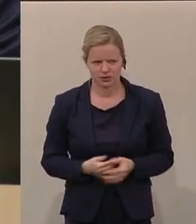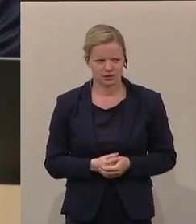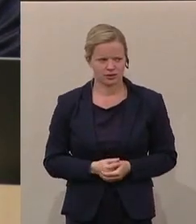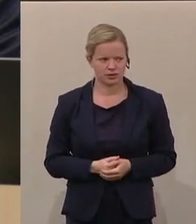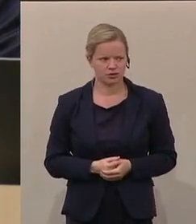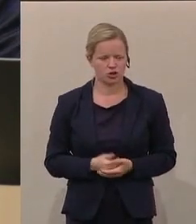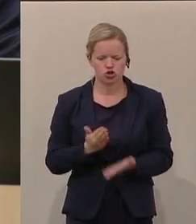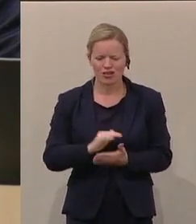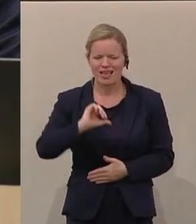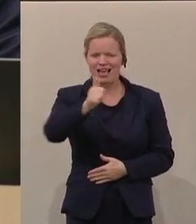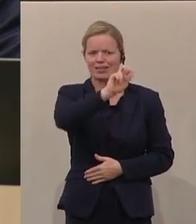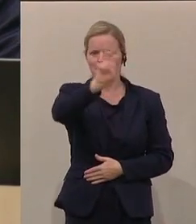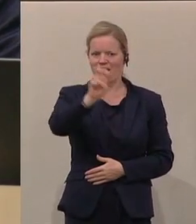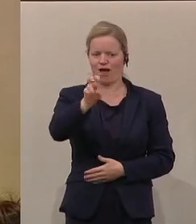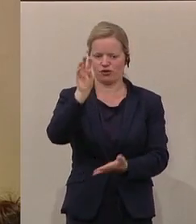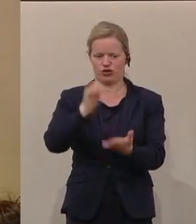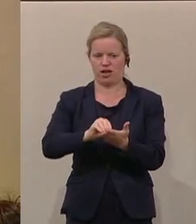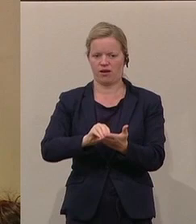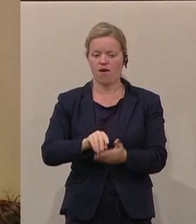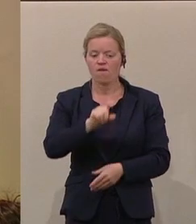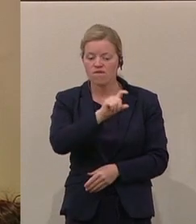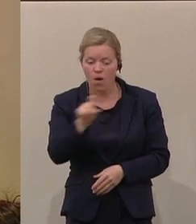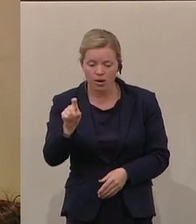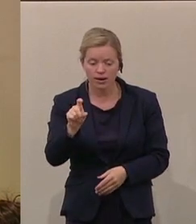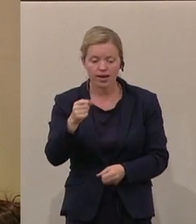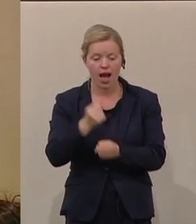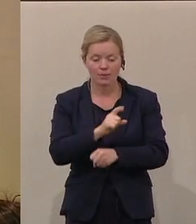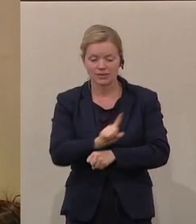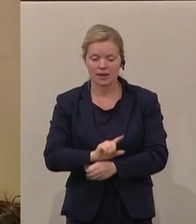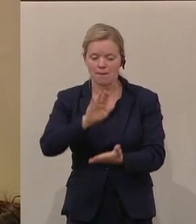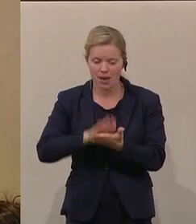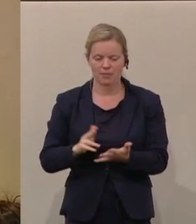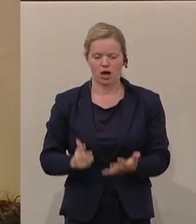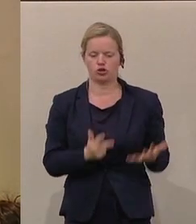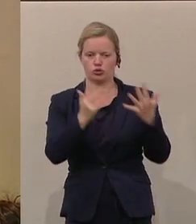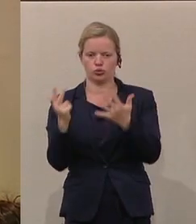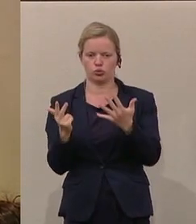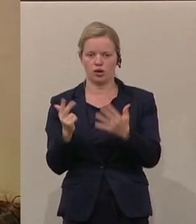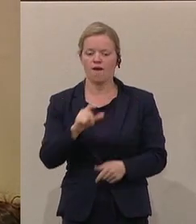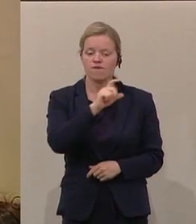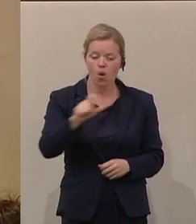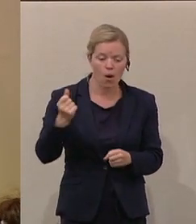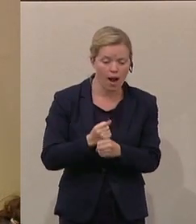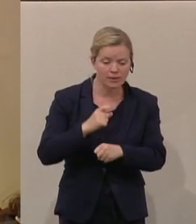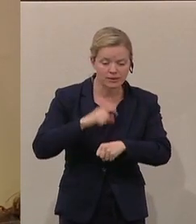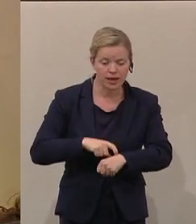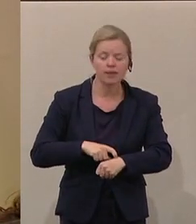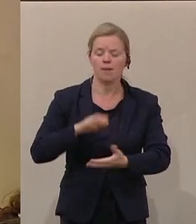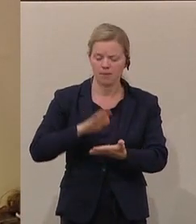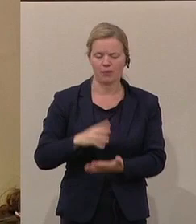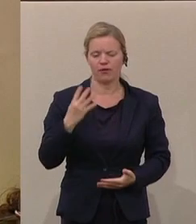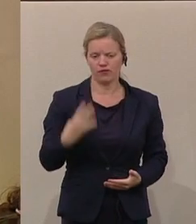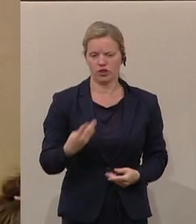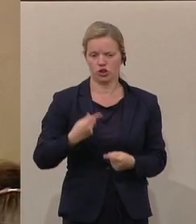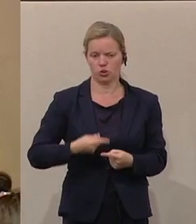im ersten Paragraph steht drin, die wöchentliche Arbeitszeit bleibt bei 8 Stunden, die Wochenarbeitszeit bei 40 Stunden, nicht